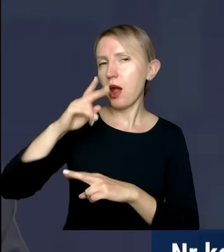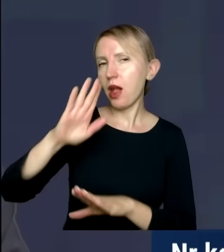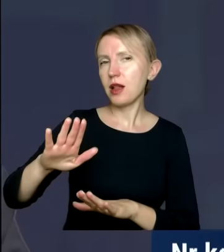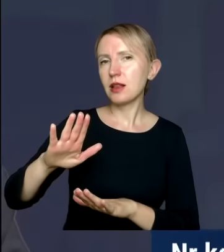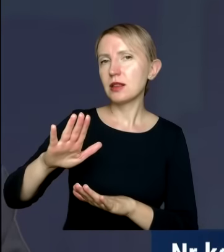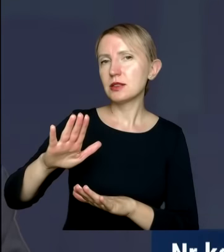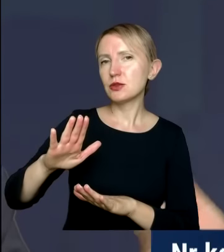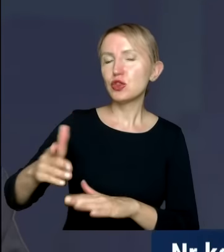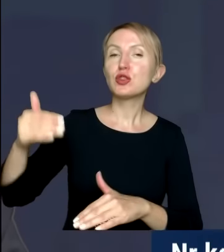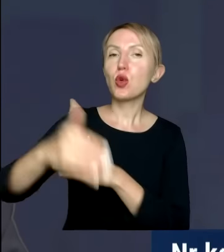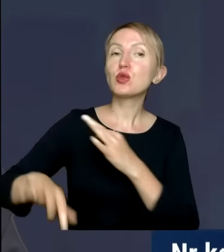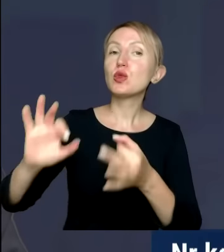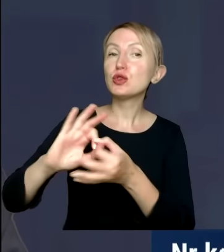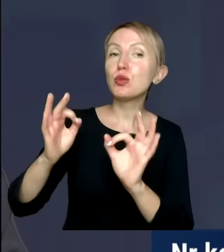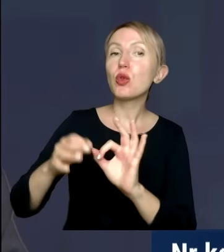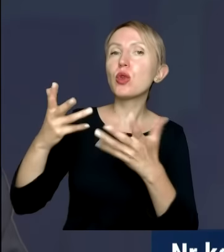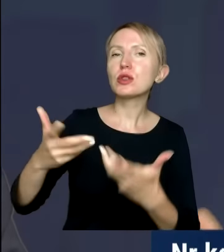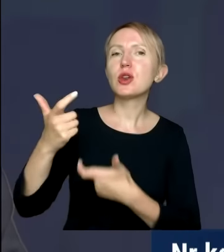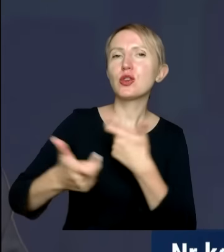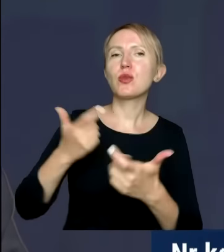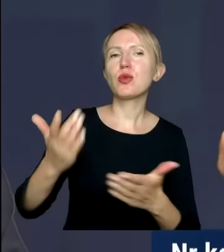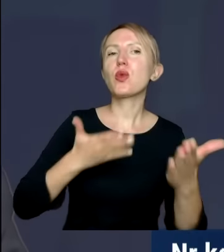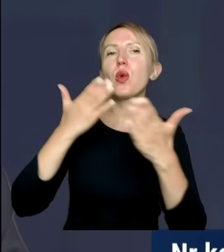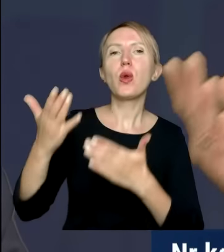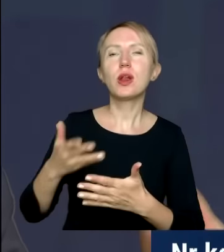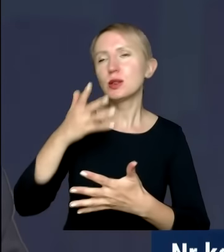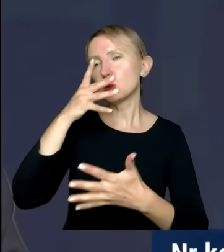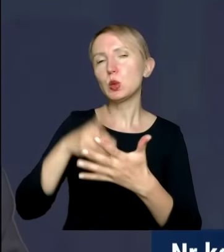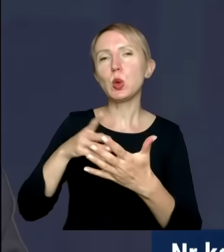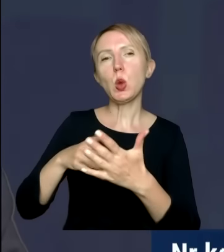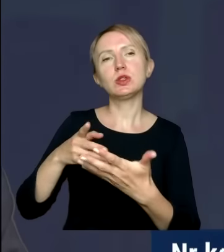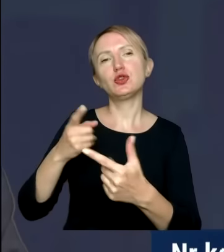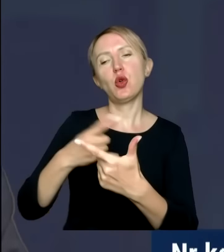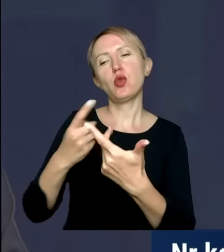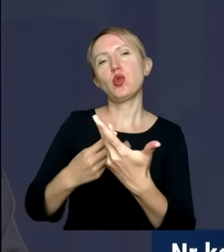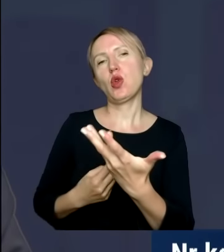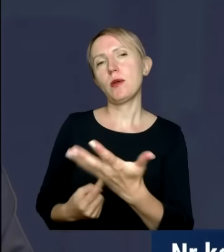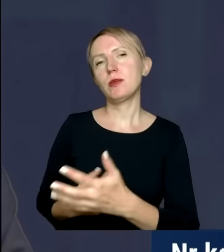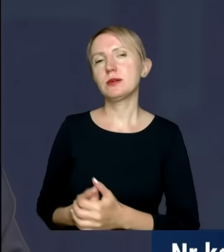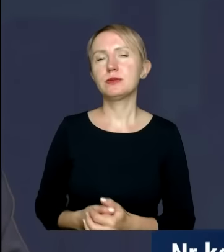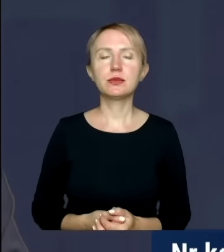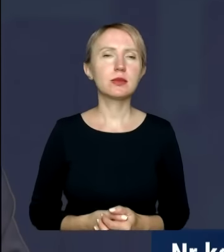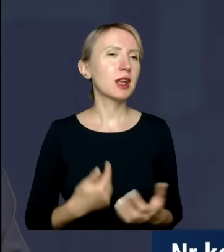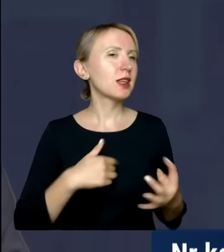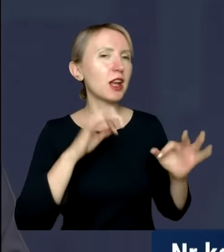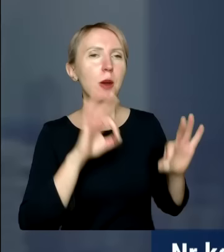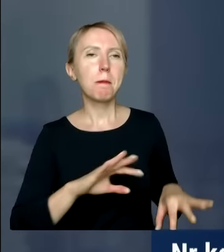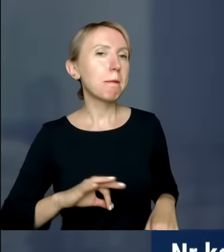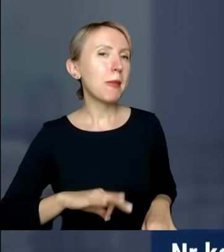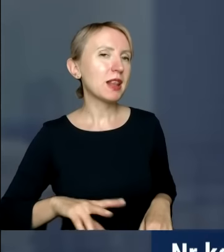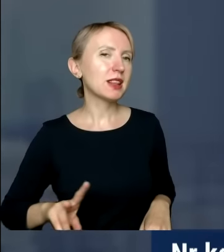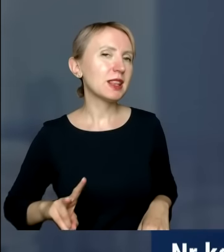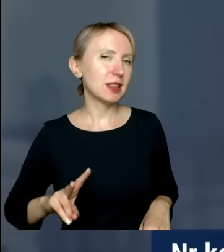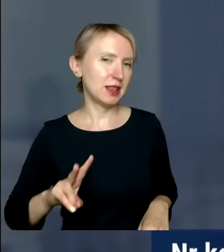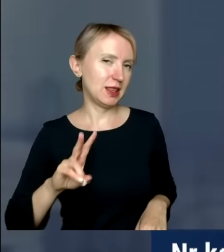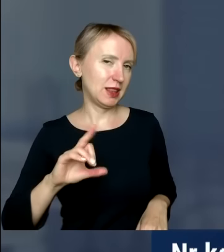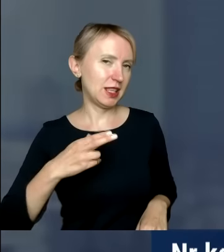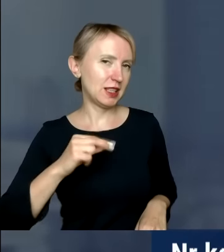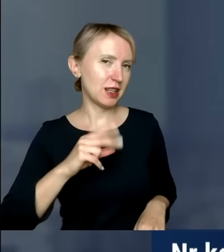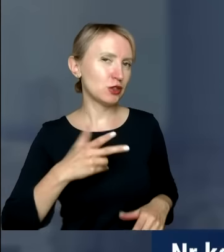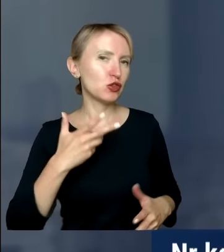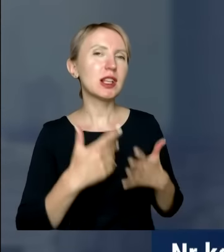skończyły się igrzyska on chce robić kolejne igrzyska z rozliczeniami znowu trzeci raz chyba dzia por obwiniam pana nitrasa że tak słabo nam poszło na igrzyskach